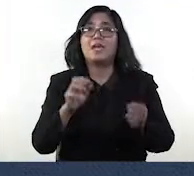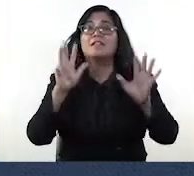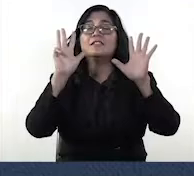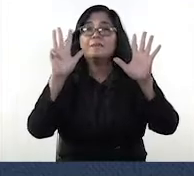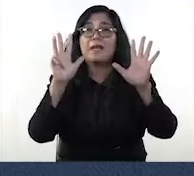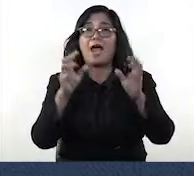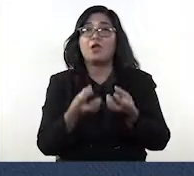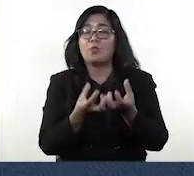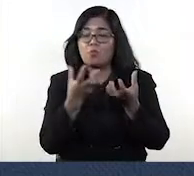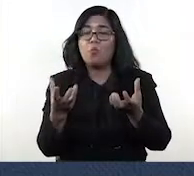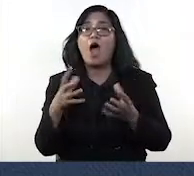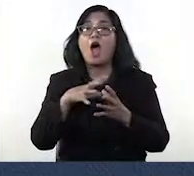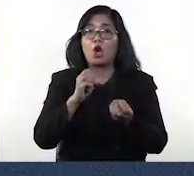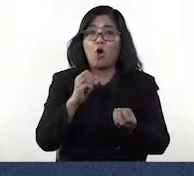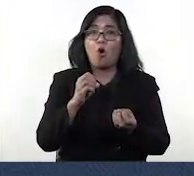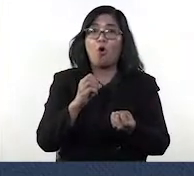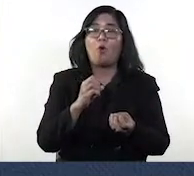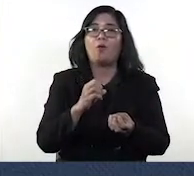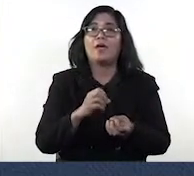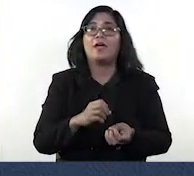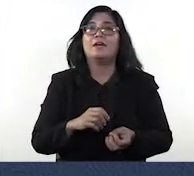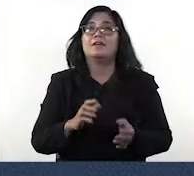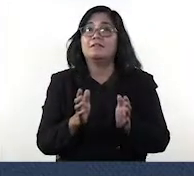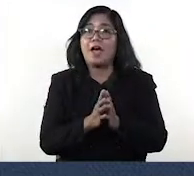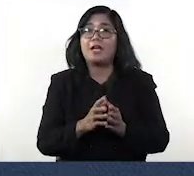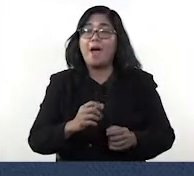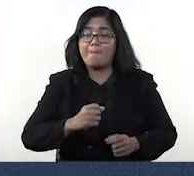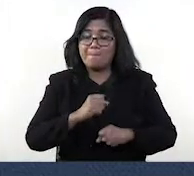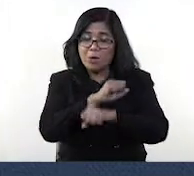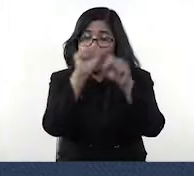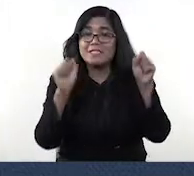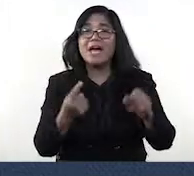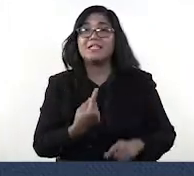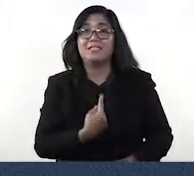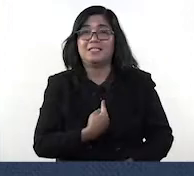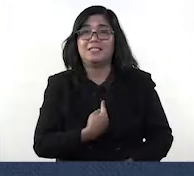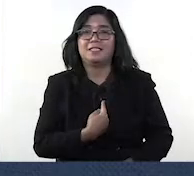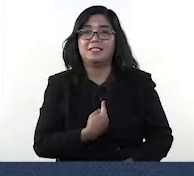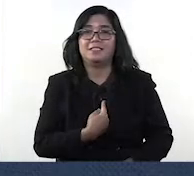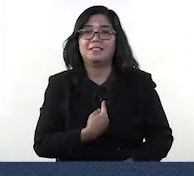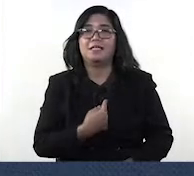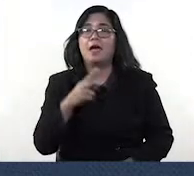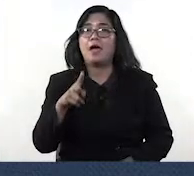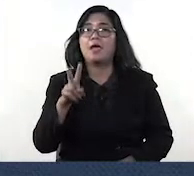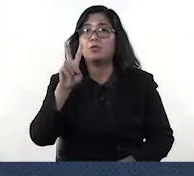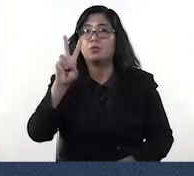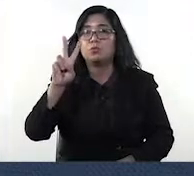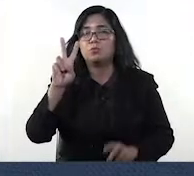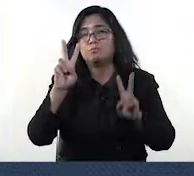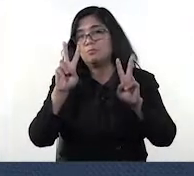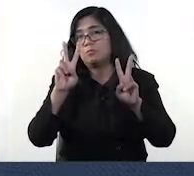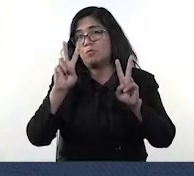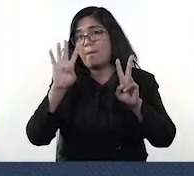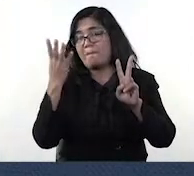kemurahan kebaikan kesetiaan kelemahlembutan dan ini penting penguasaan diri ke-24